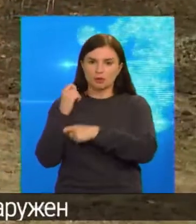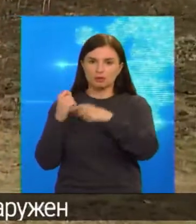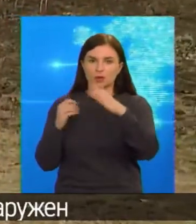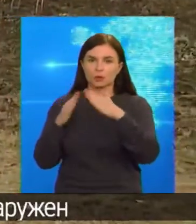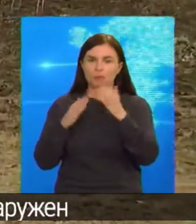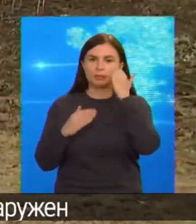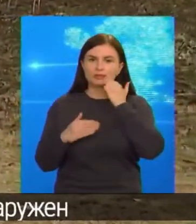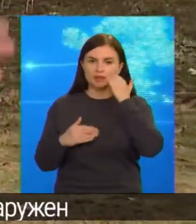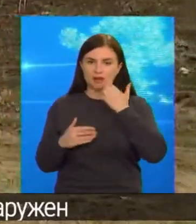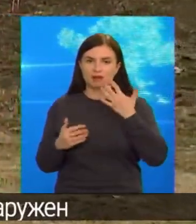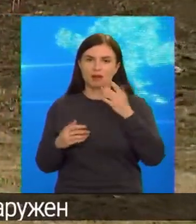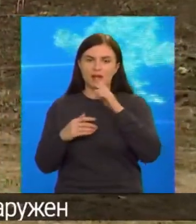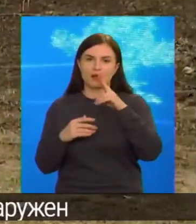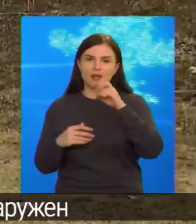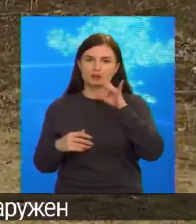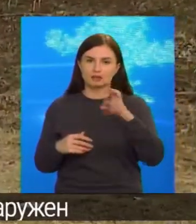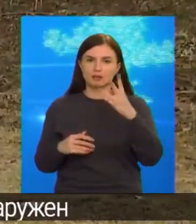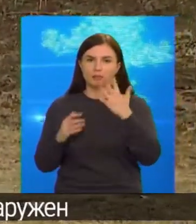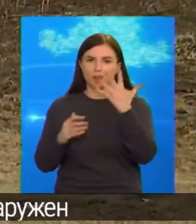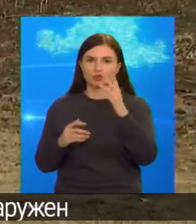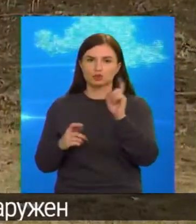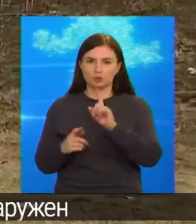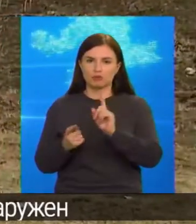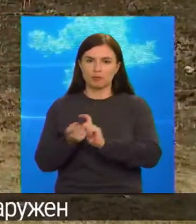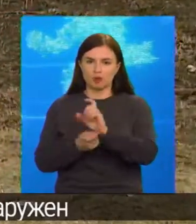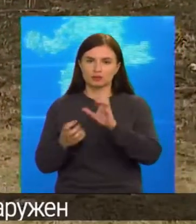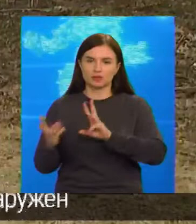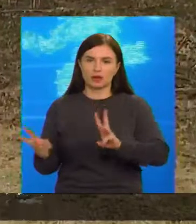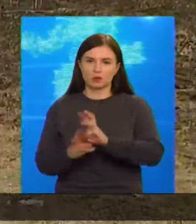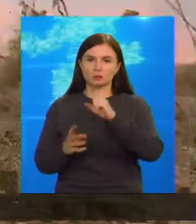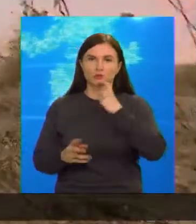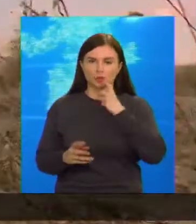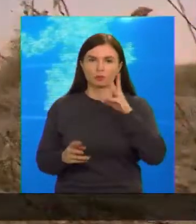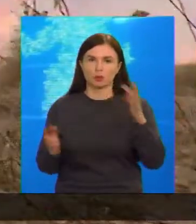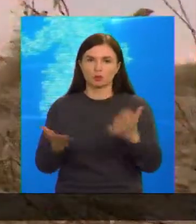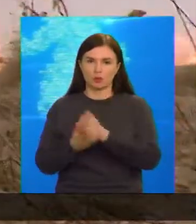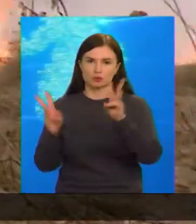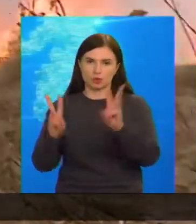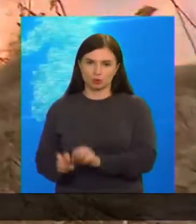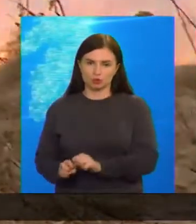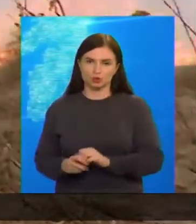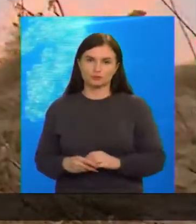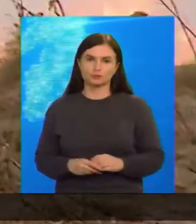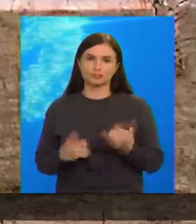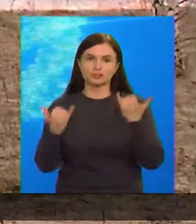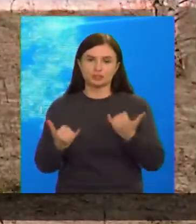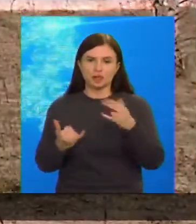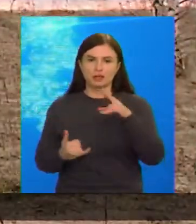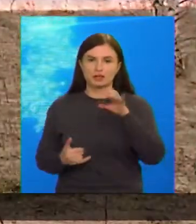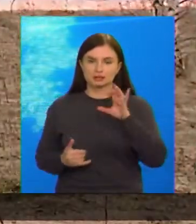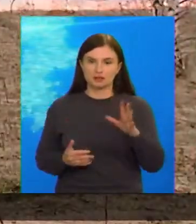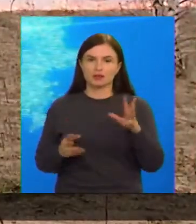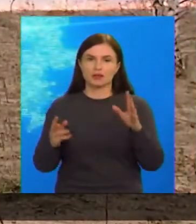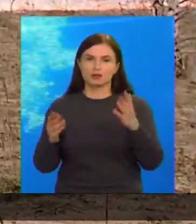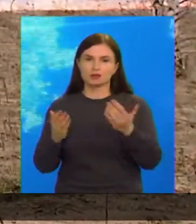престарелых. Лесники 5 часов боролись с огнем. И с трудом, но им удалось его потушить. Сейчас лесники воспроизводят тот пожар,